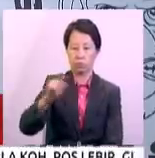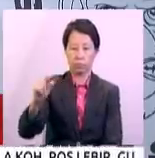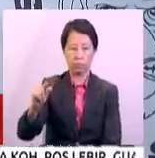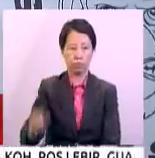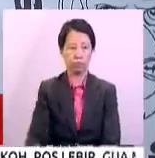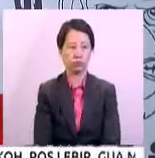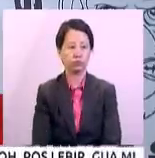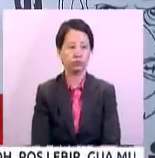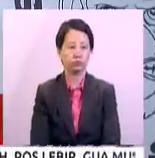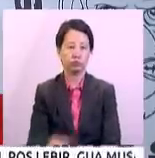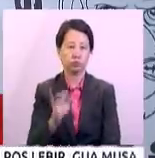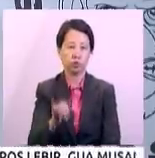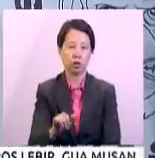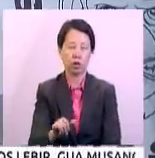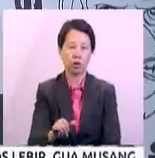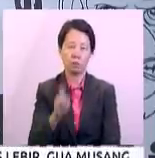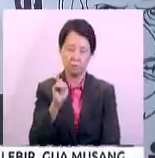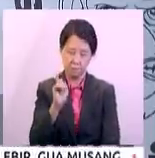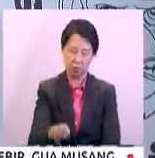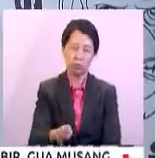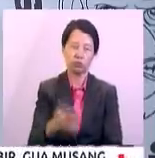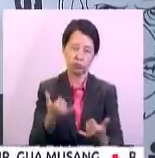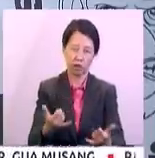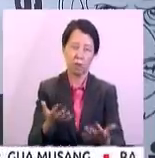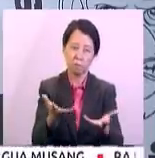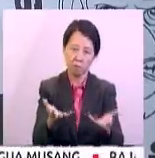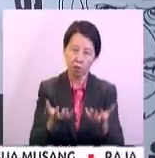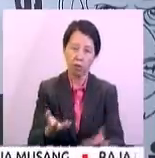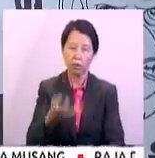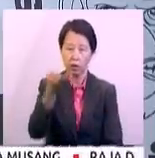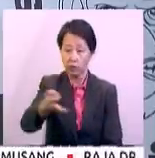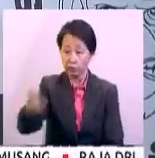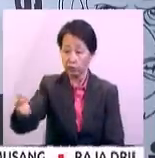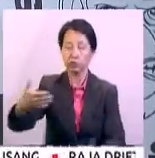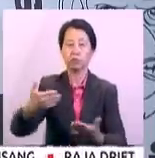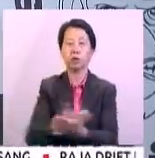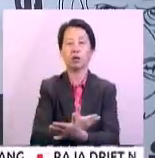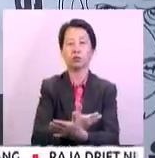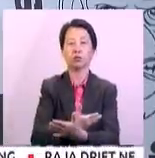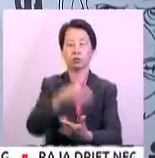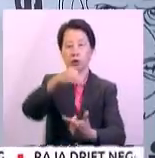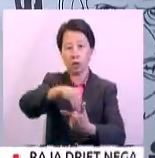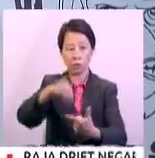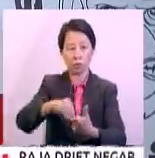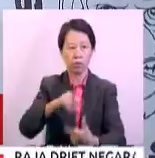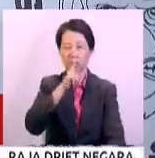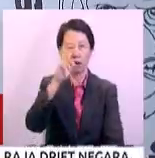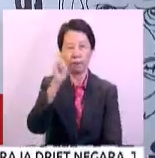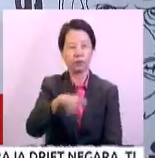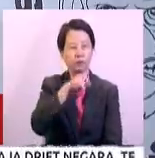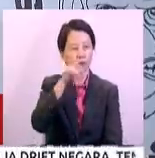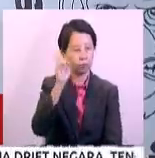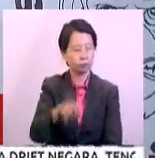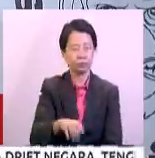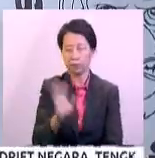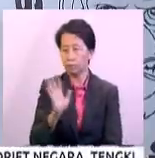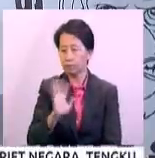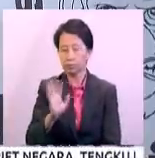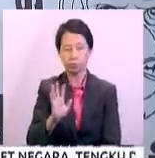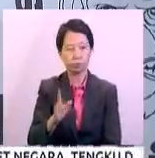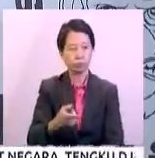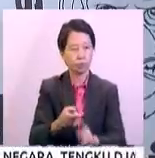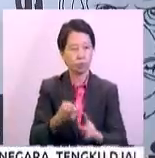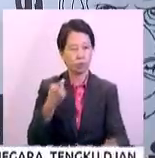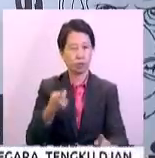Yang kita perlukan adalah fasiliti yang baru ataupun fasiliti tak payahlah fasiliti dari